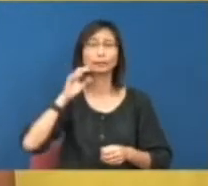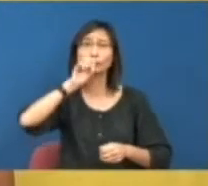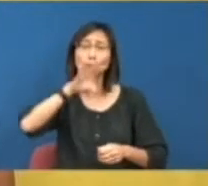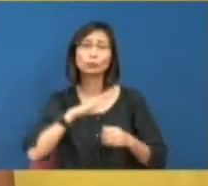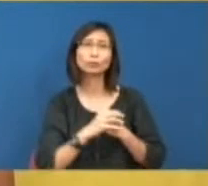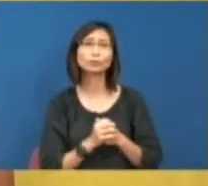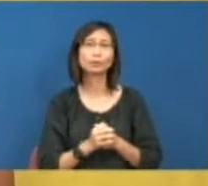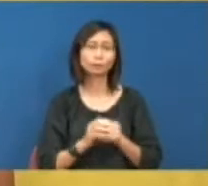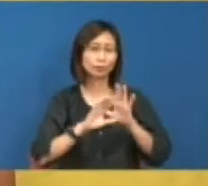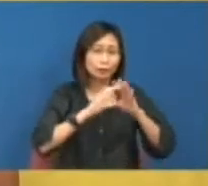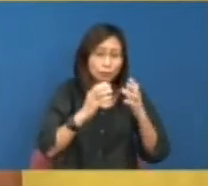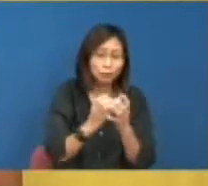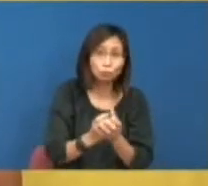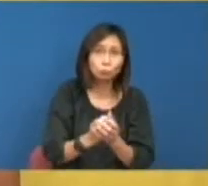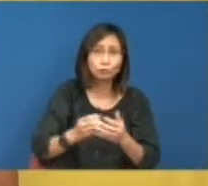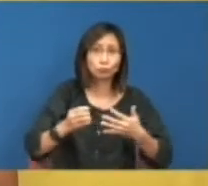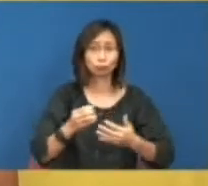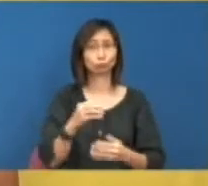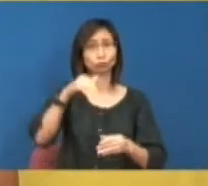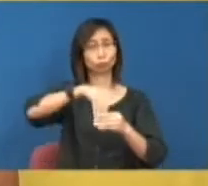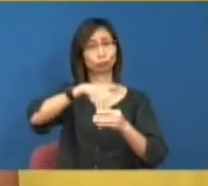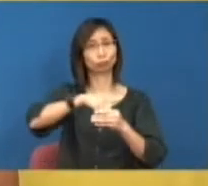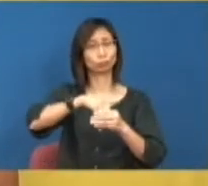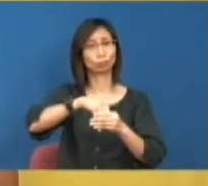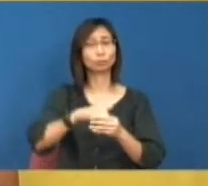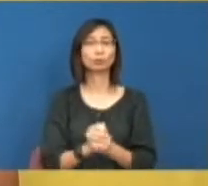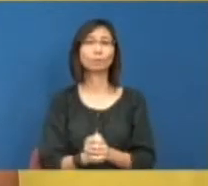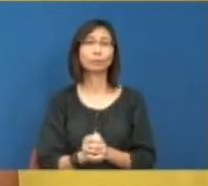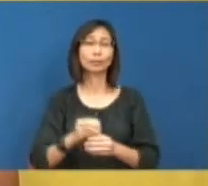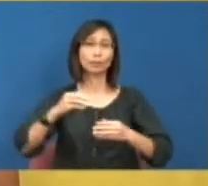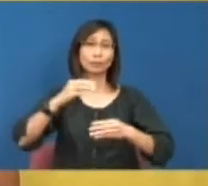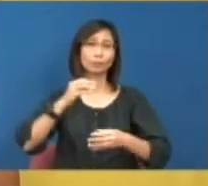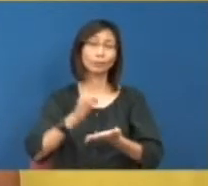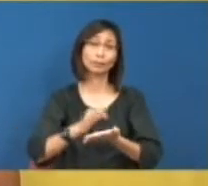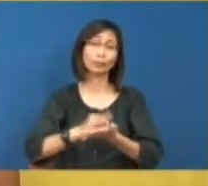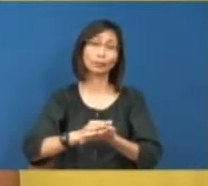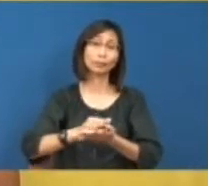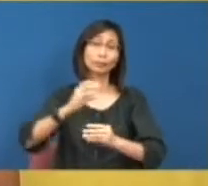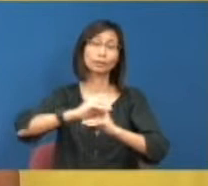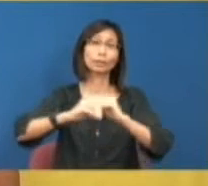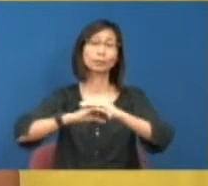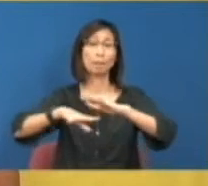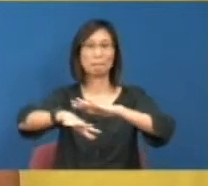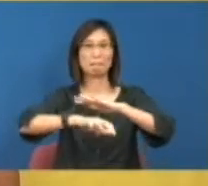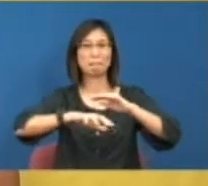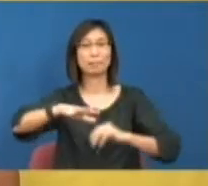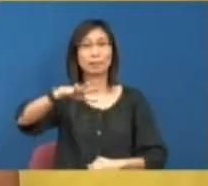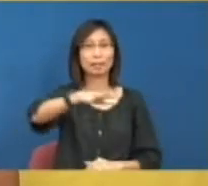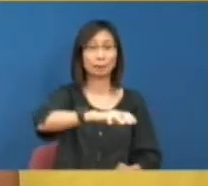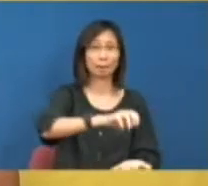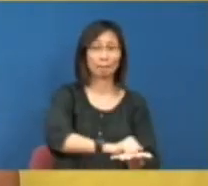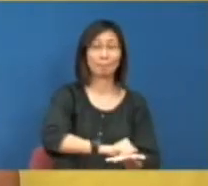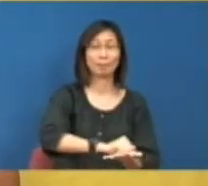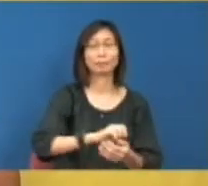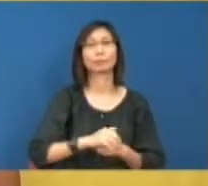嘅嘢。咁呢啲其實已經喺遊行之前就消化曬㗎啦，大家出嚟咧都係希望即係用一個可